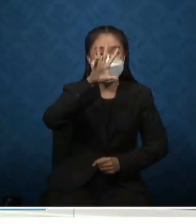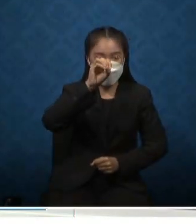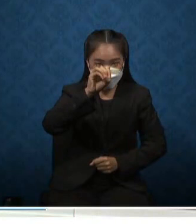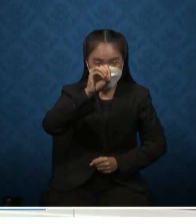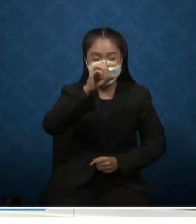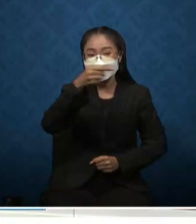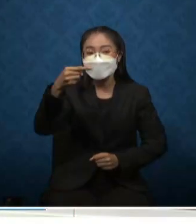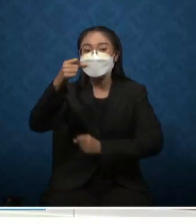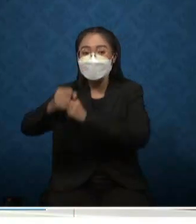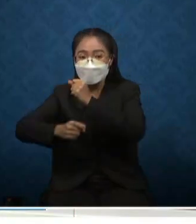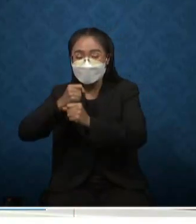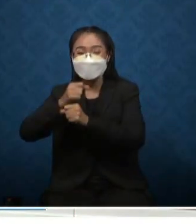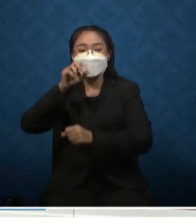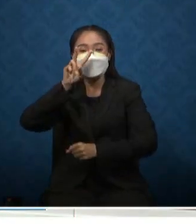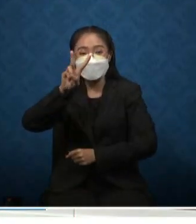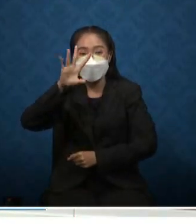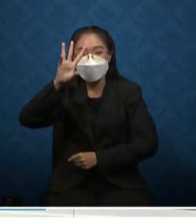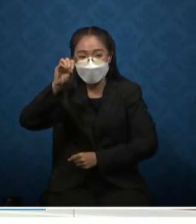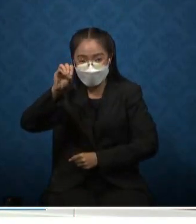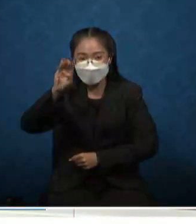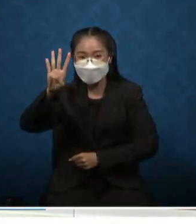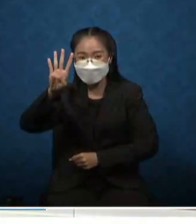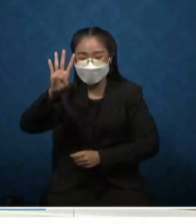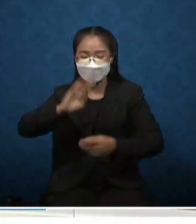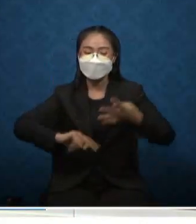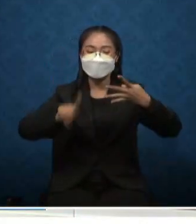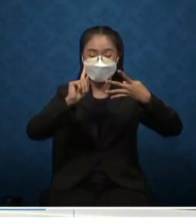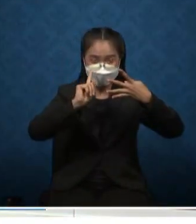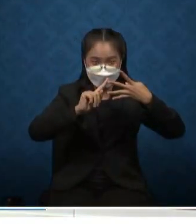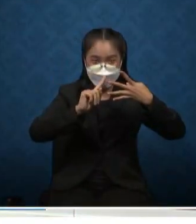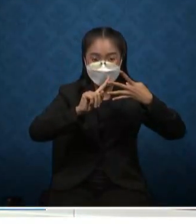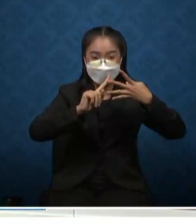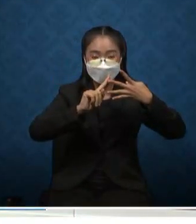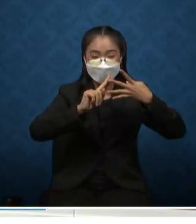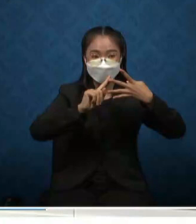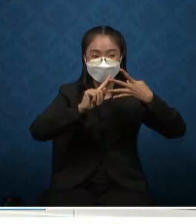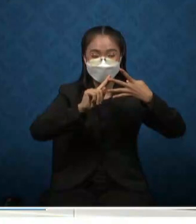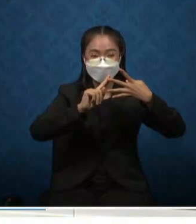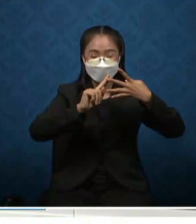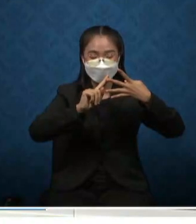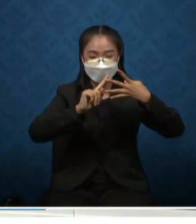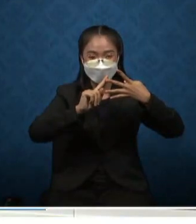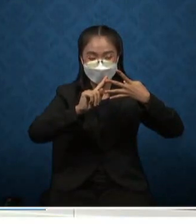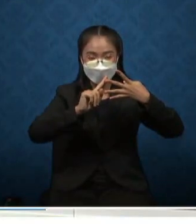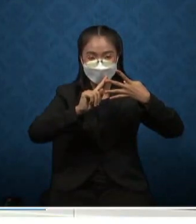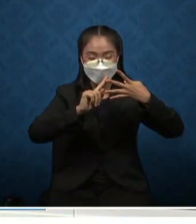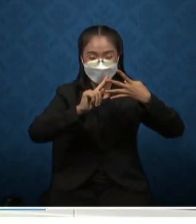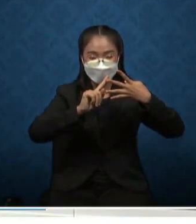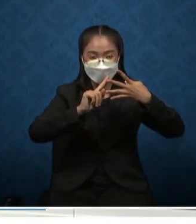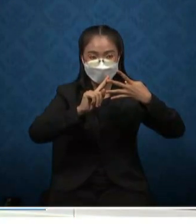ปี 2564และระยะที่ 3ระยะปานกลางซึ่ง